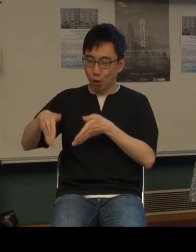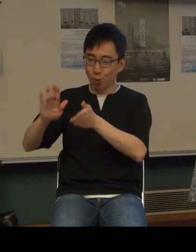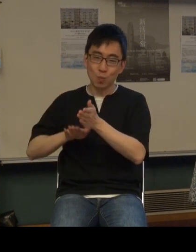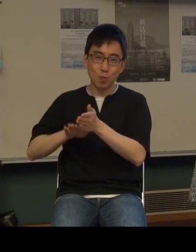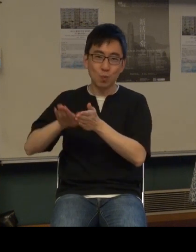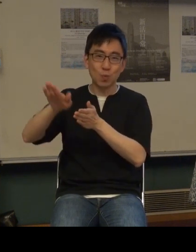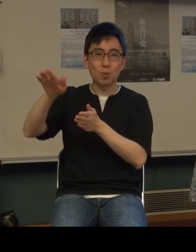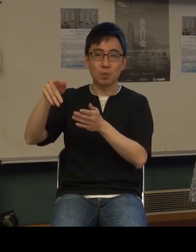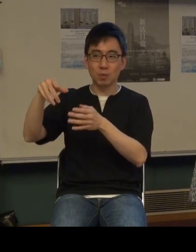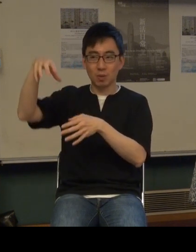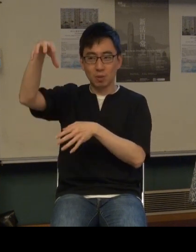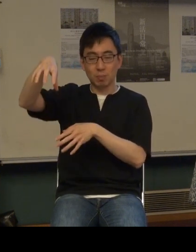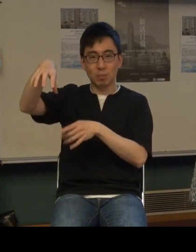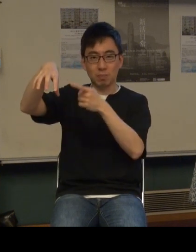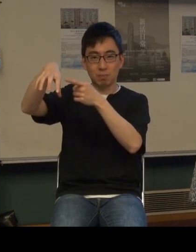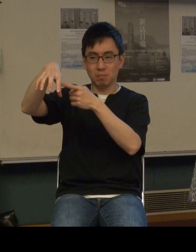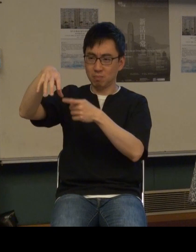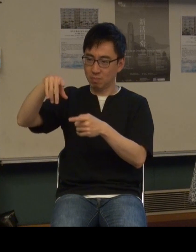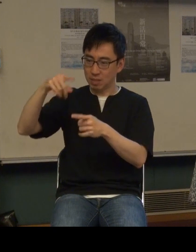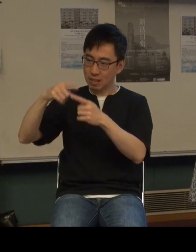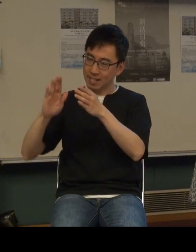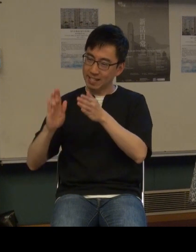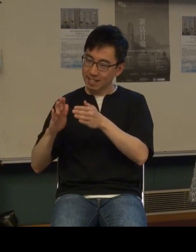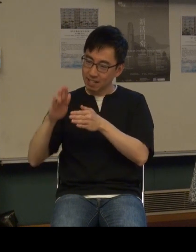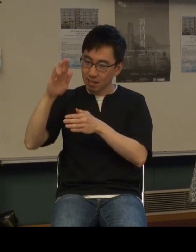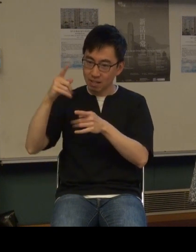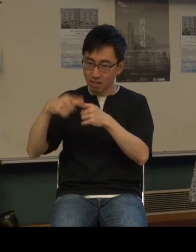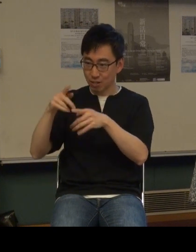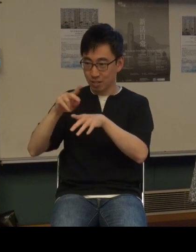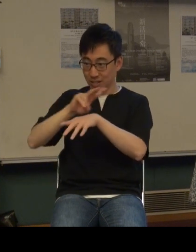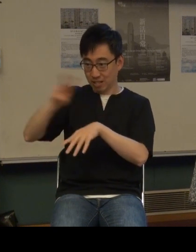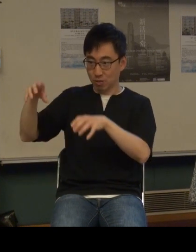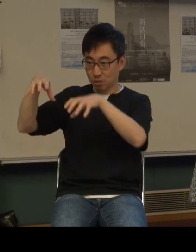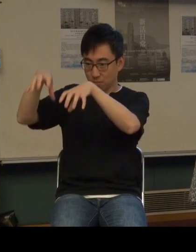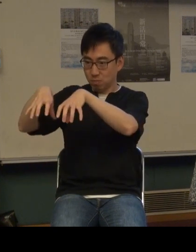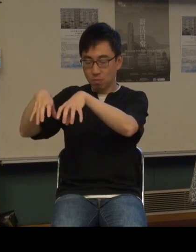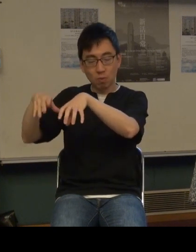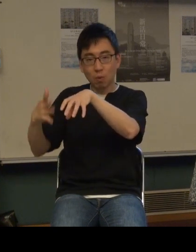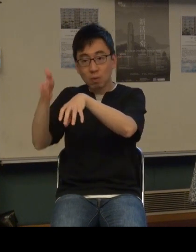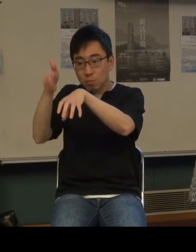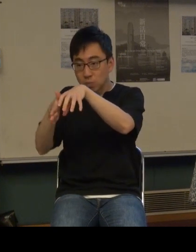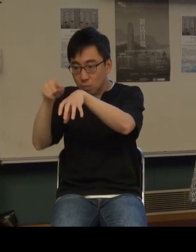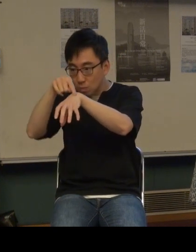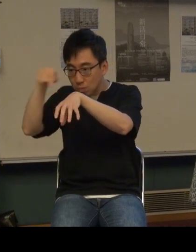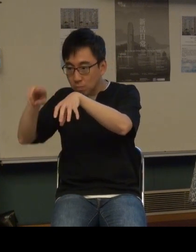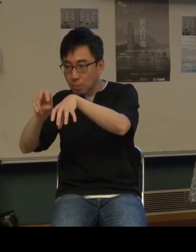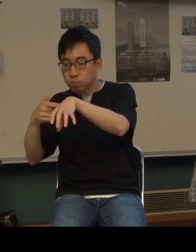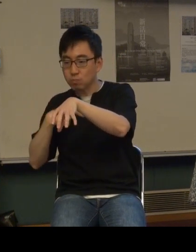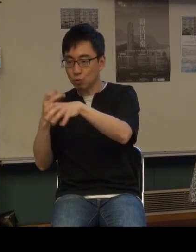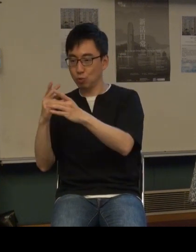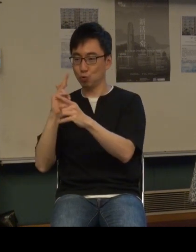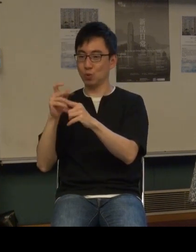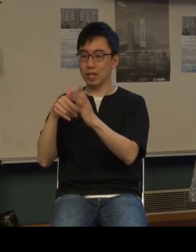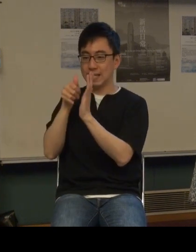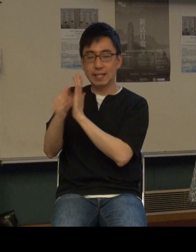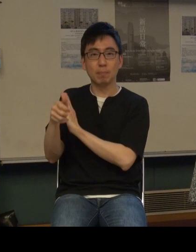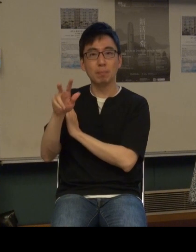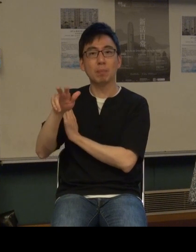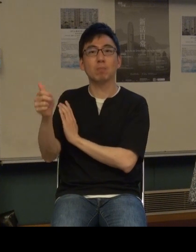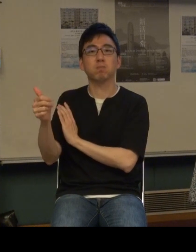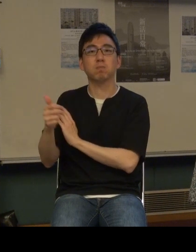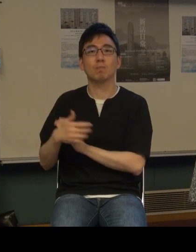冇辦法做一個即係完全係對稱嘅一個設計，但係其實基本上佢都係對稱，亦都係突出咗中間個入口嘅。